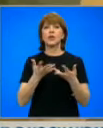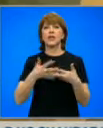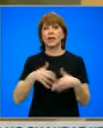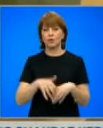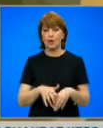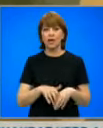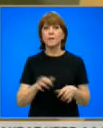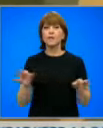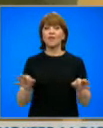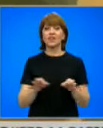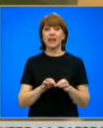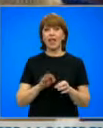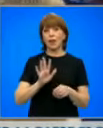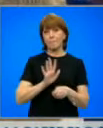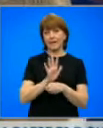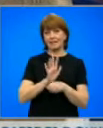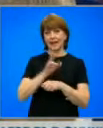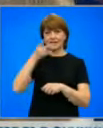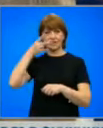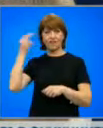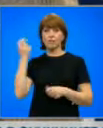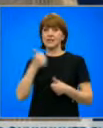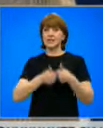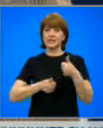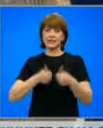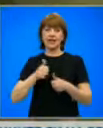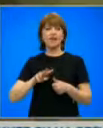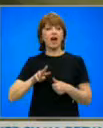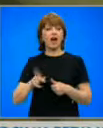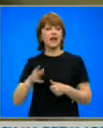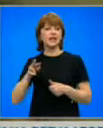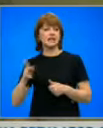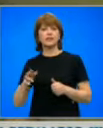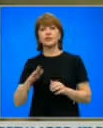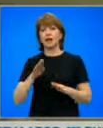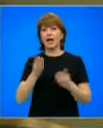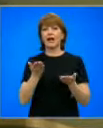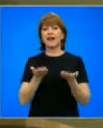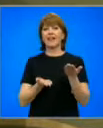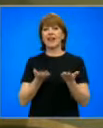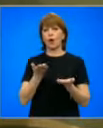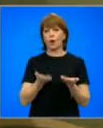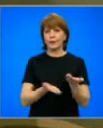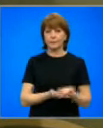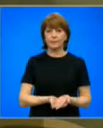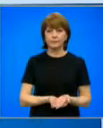технологии. До финала стигнаха 15 компании, които се състезаваха в различни категории.